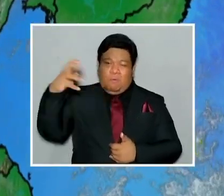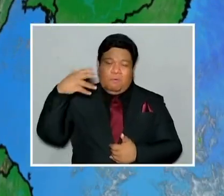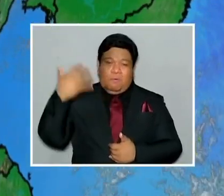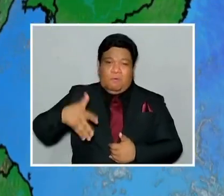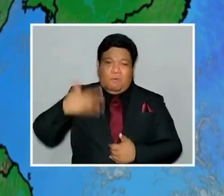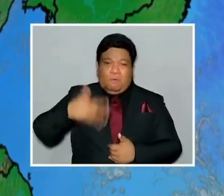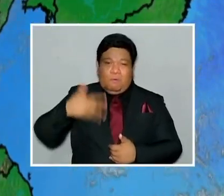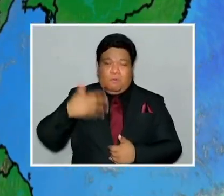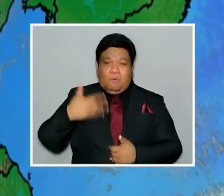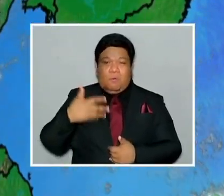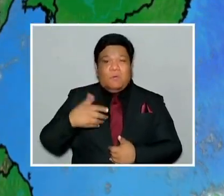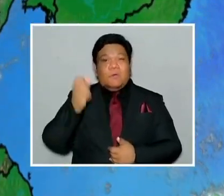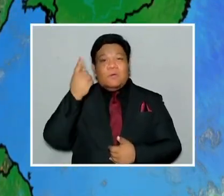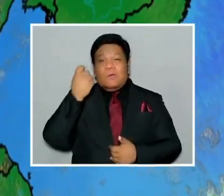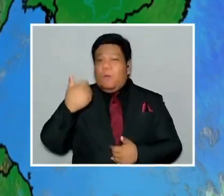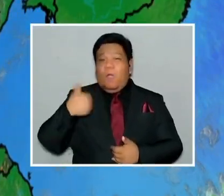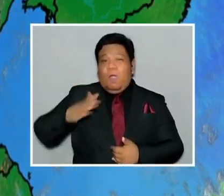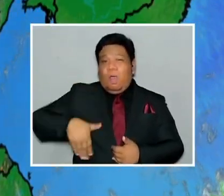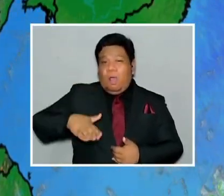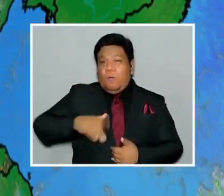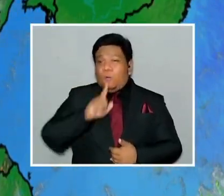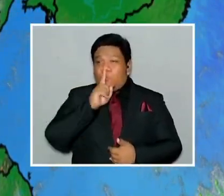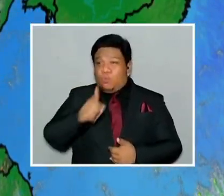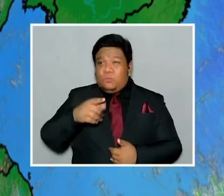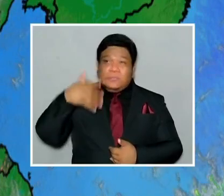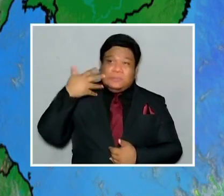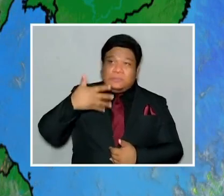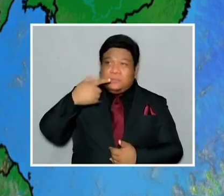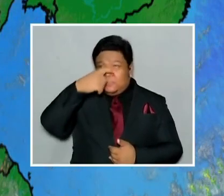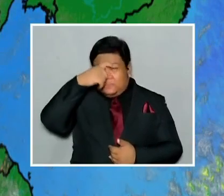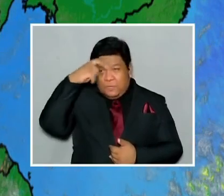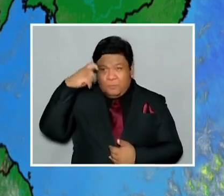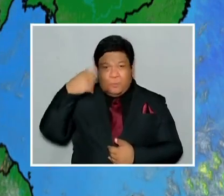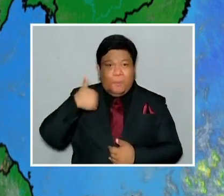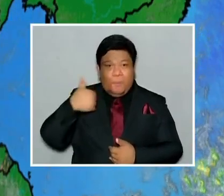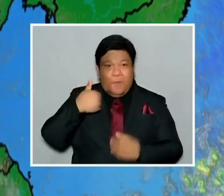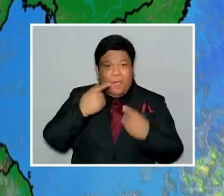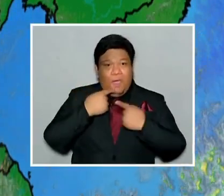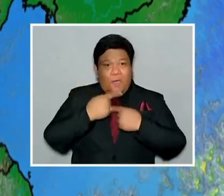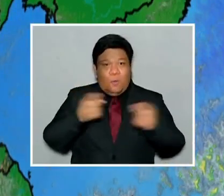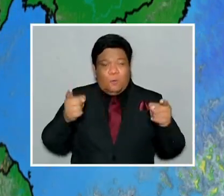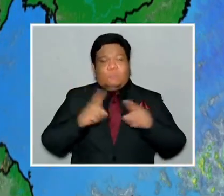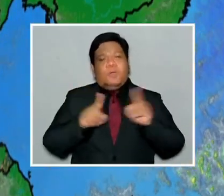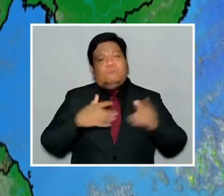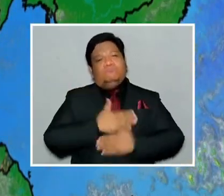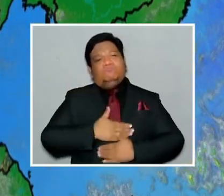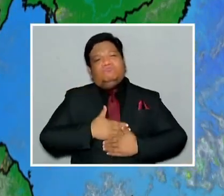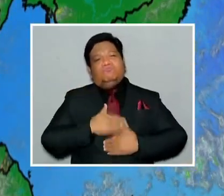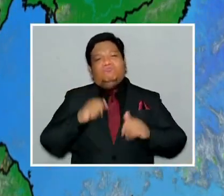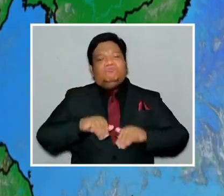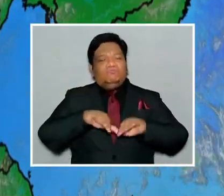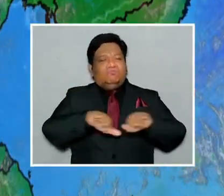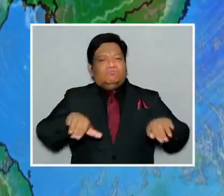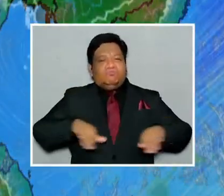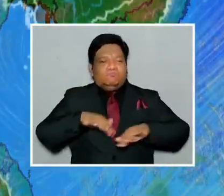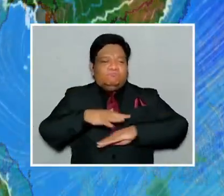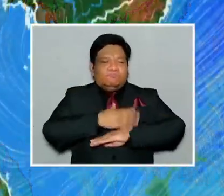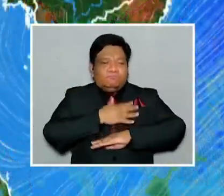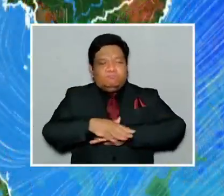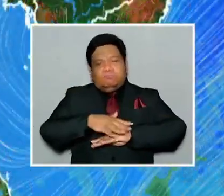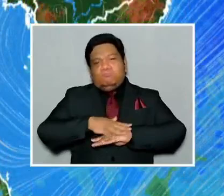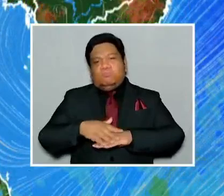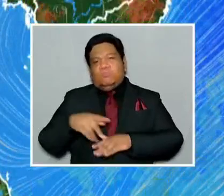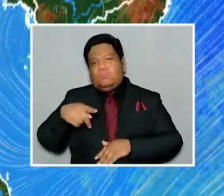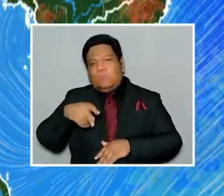di pa opisyal na dinideklara ang pagsisimula ng tag-init, makakapag-enjoy ang ating mga kapamilya na magsa-swimming sa beach at sa pool. Ang mainit